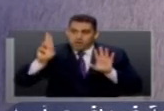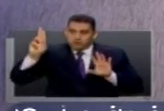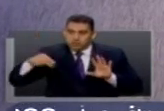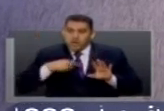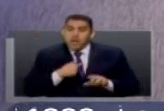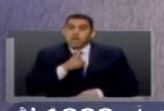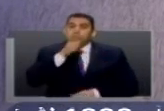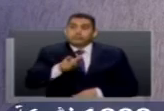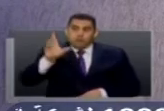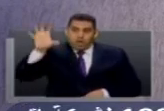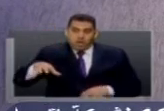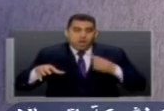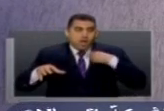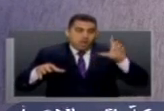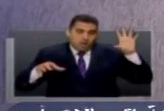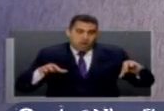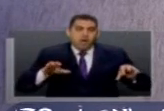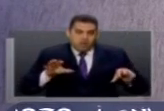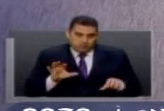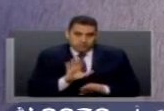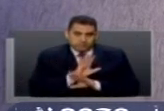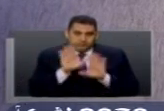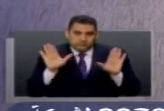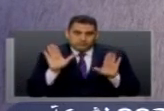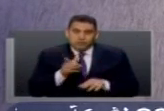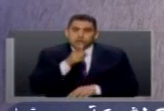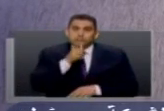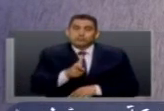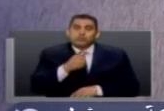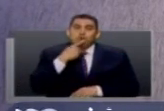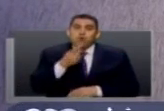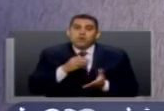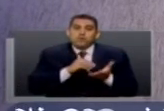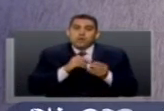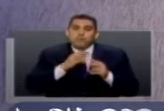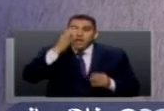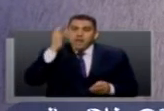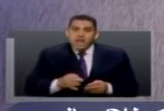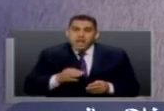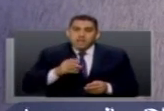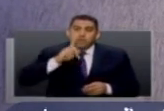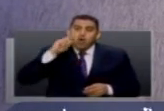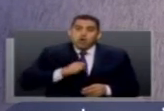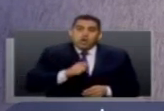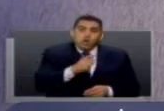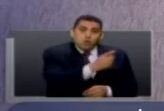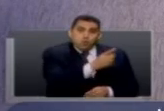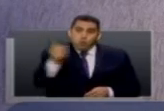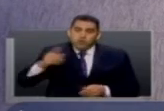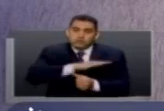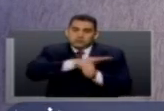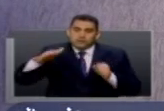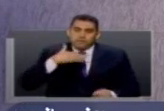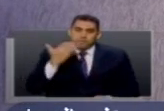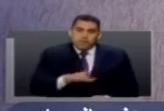سيحكم به سينفذ فحكم سيدنا سعد بن معاذ ان يقتل جميع الرجال الذين ارتكبوا الخيانه